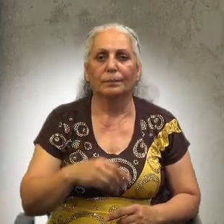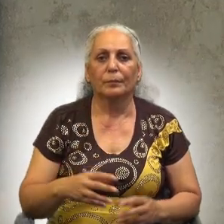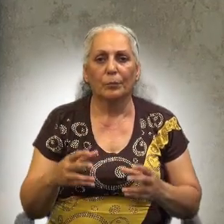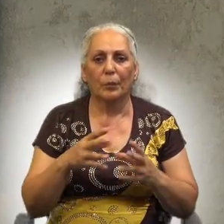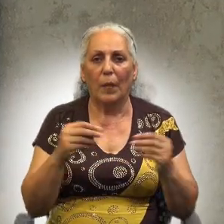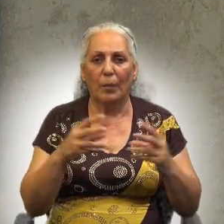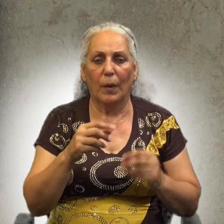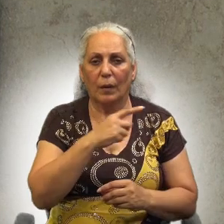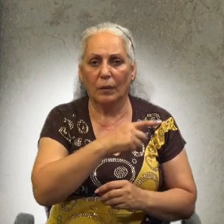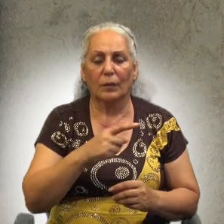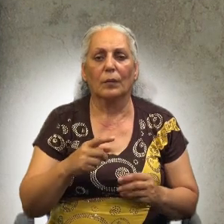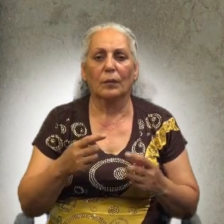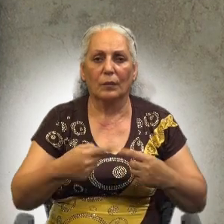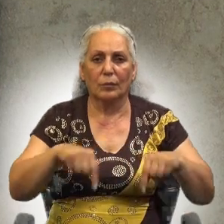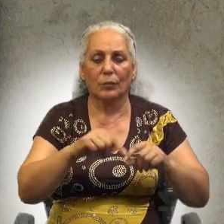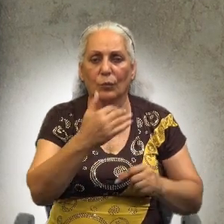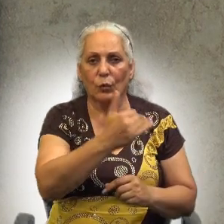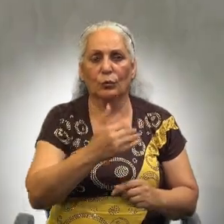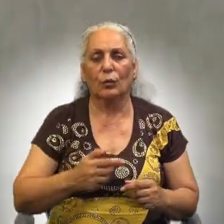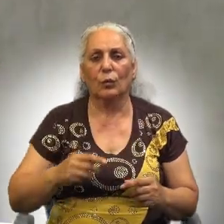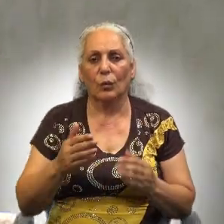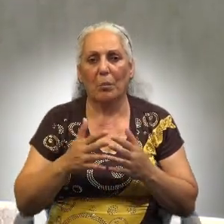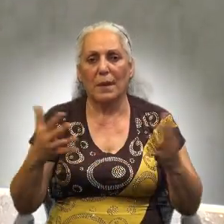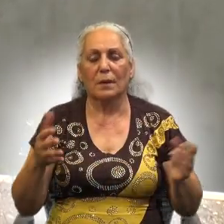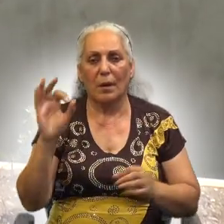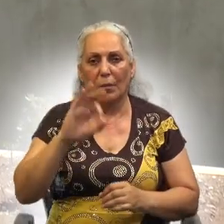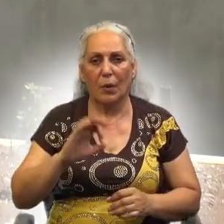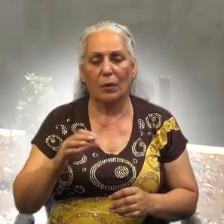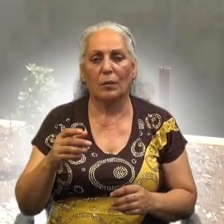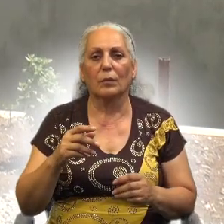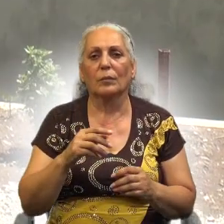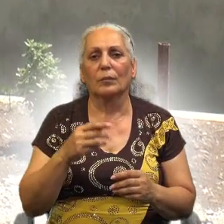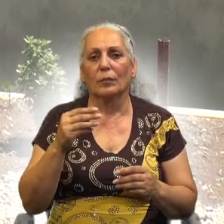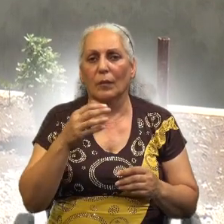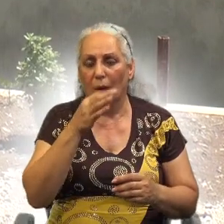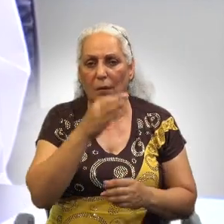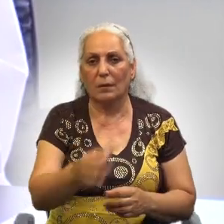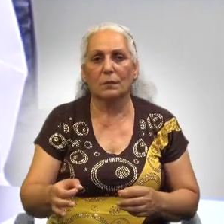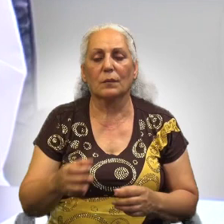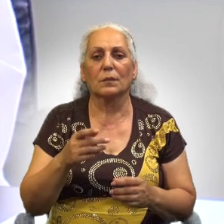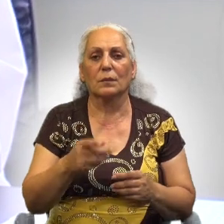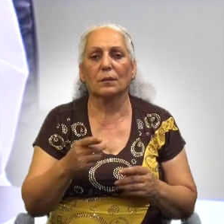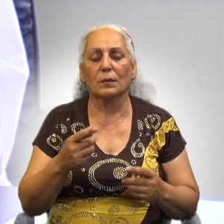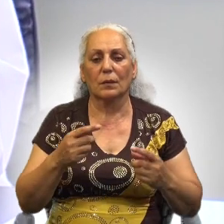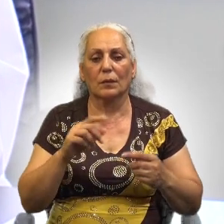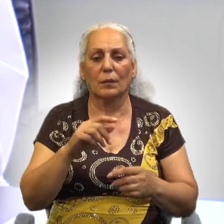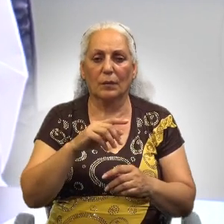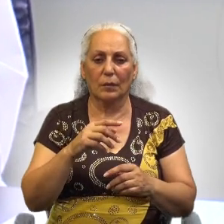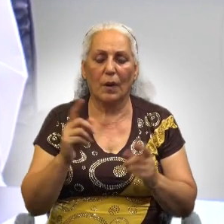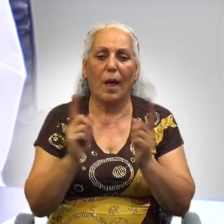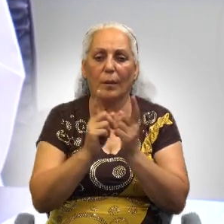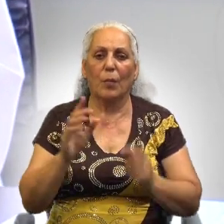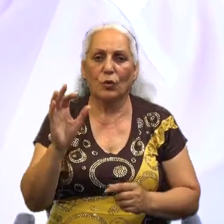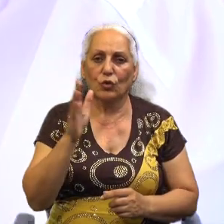Փամբակ համայնքի ղեկավարը խոսելով խոշորացման մասին նշեց, որ տարբեր տարածաշրջանների համայնքապետերի հետ հանդիպման ժամանակ իրեն չեն